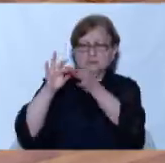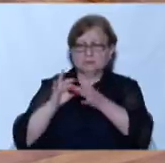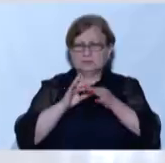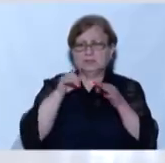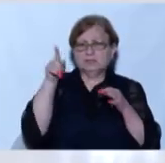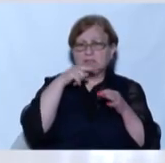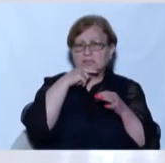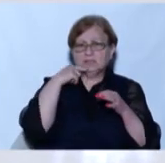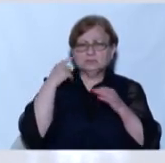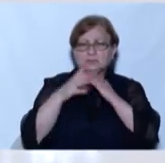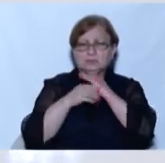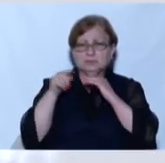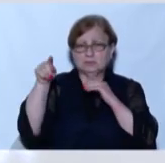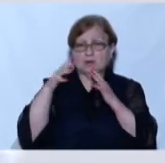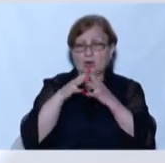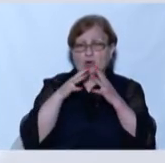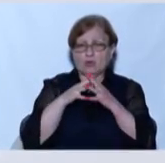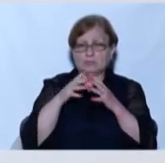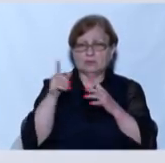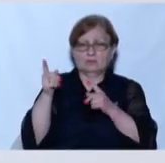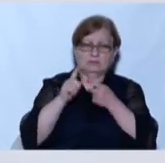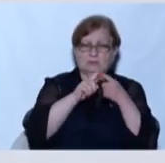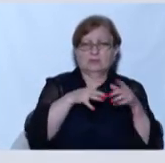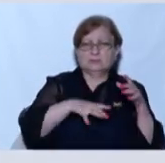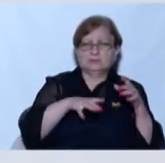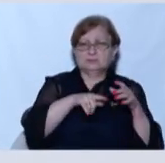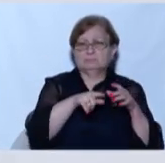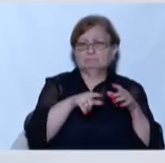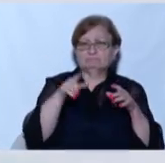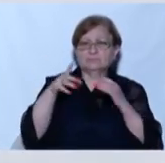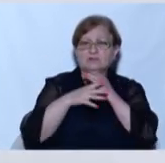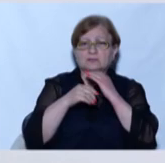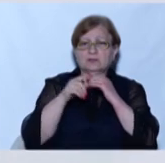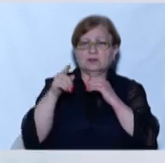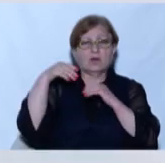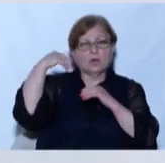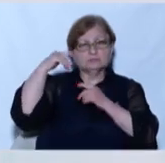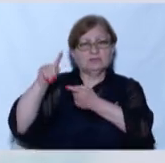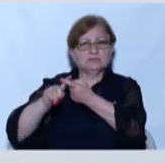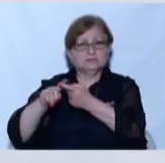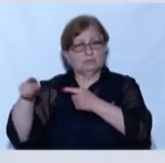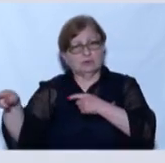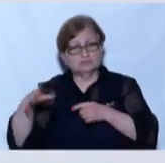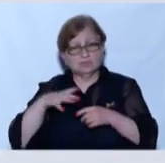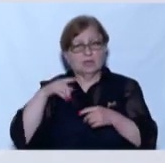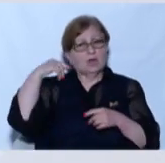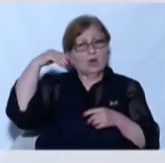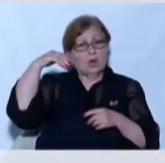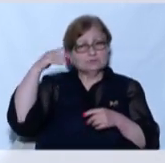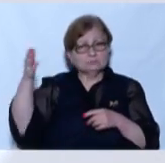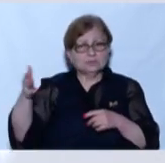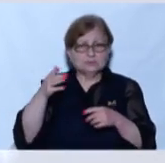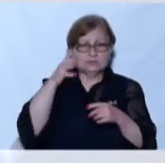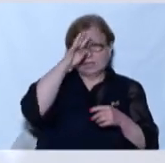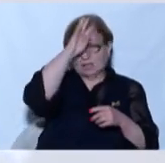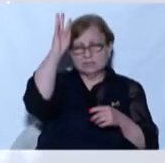რუსეთ შვედეთის ომი აისახებოდა საქართველოს ბედზე იმიტომ რომ შვედეთი იყო ოსმალეთის მოკავშირე და ასე შემდეგ ოსმალეთი თავის მხრივ